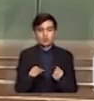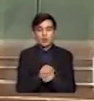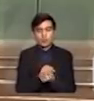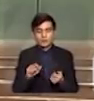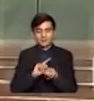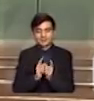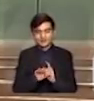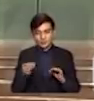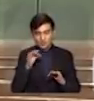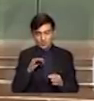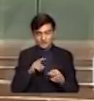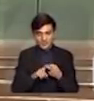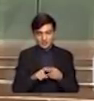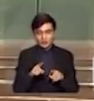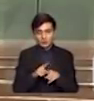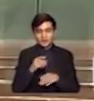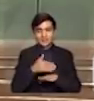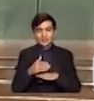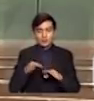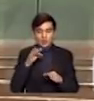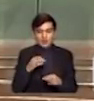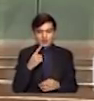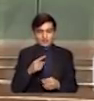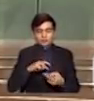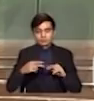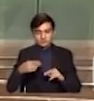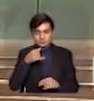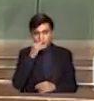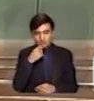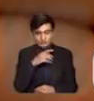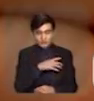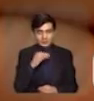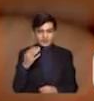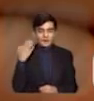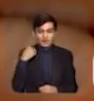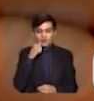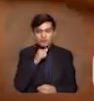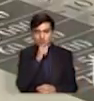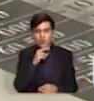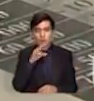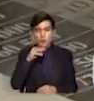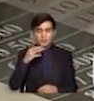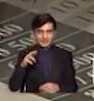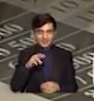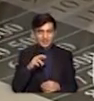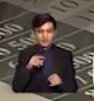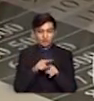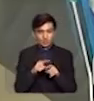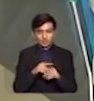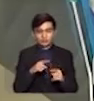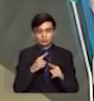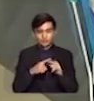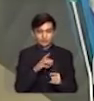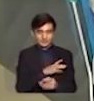өзгеруіне байланысты несие шартын бір жақты ауыстыра алмайды. Сондай-ақ бұрын соңды жасырын болып келген комиссия түрлерін қаржы құрылымдары